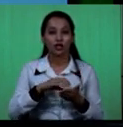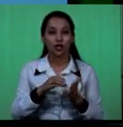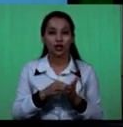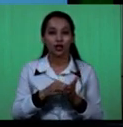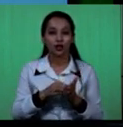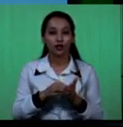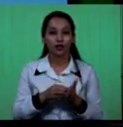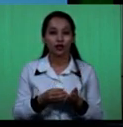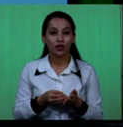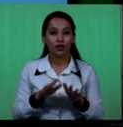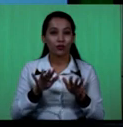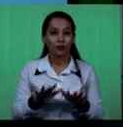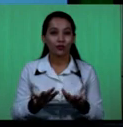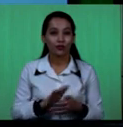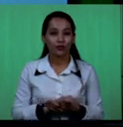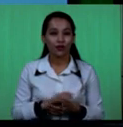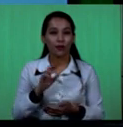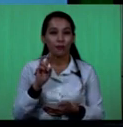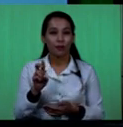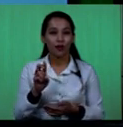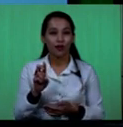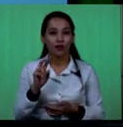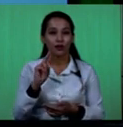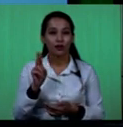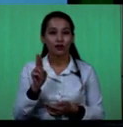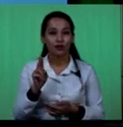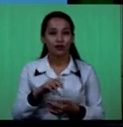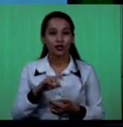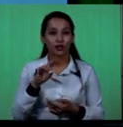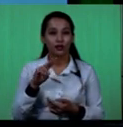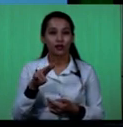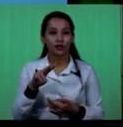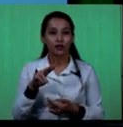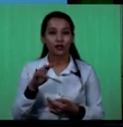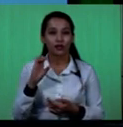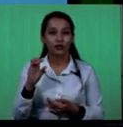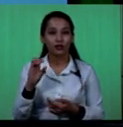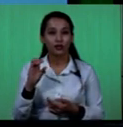iborat. B, K, L, S